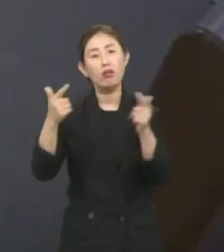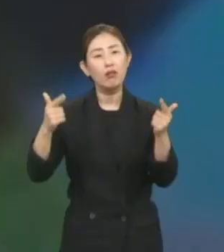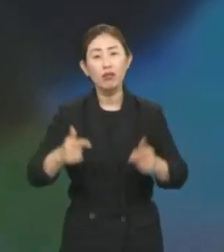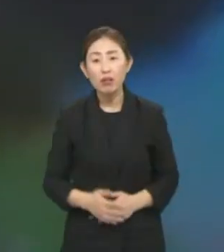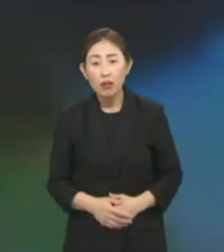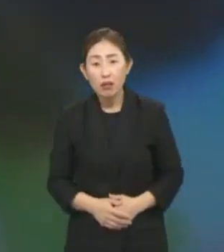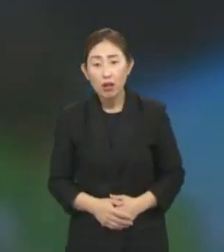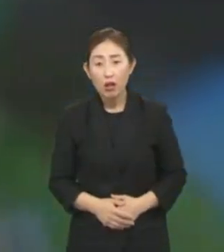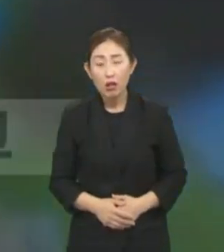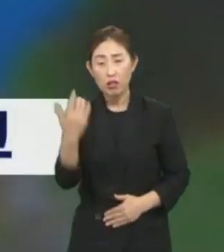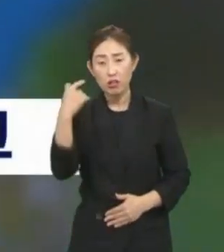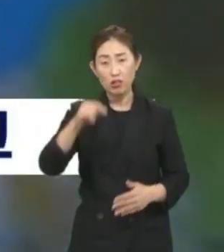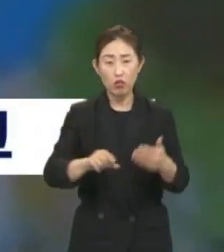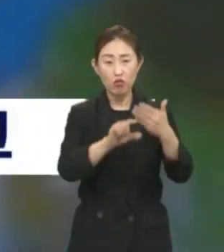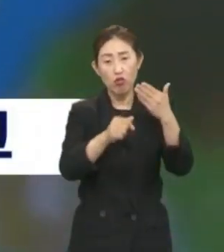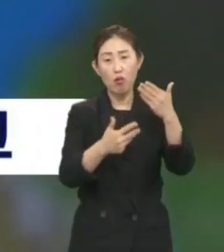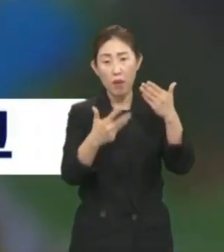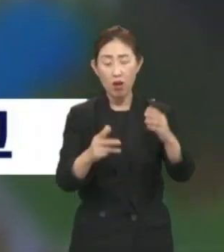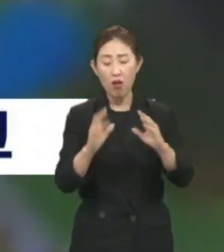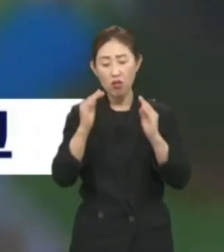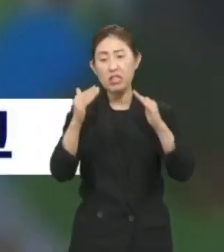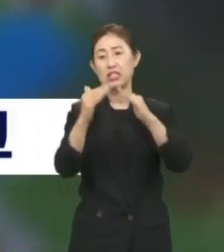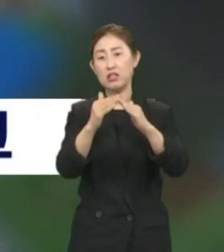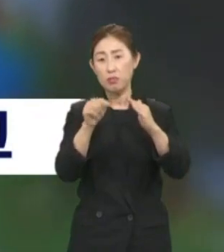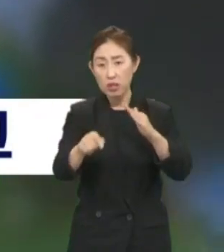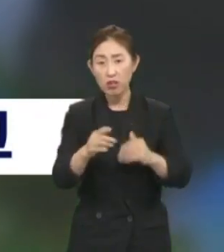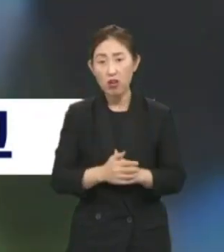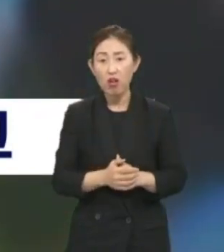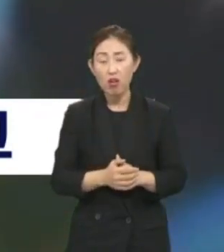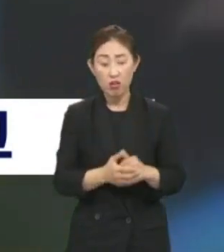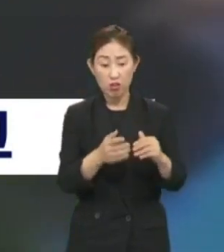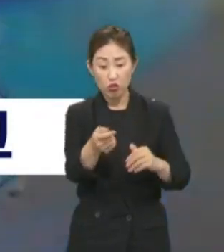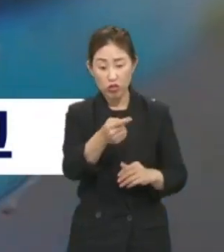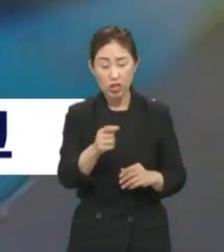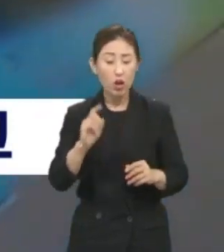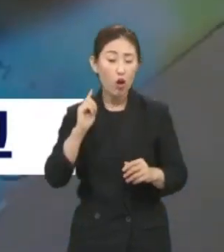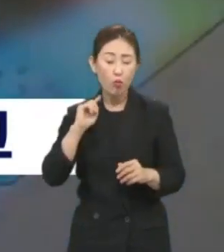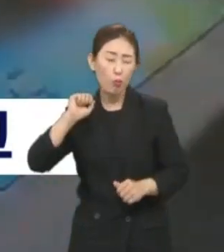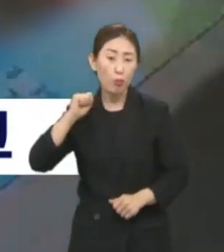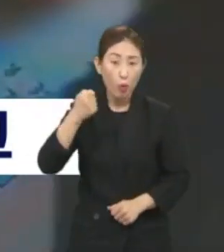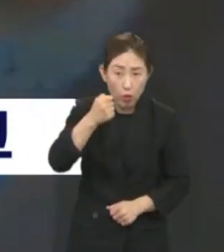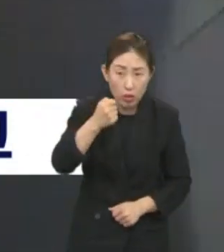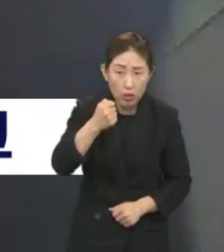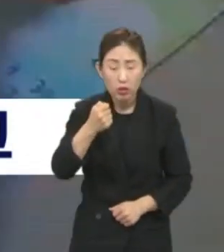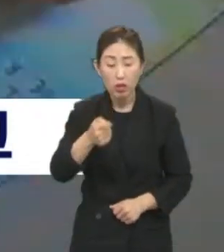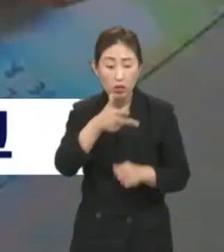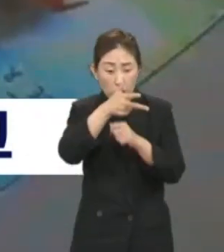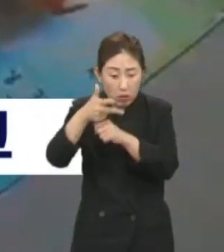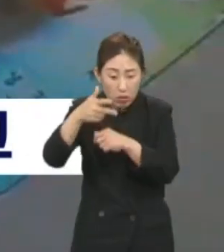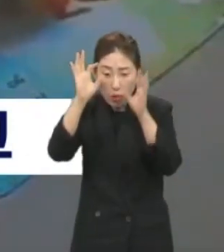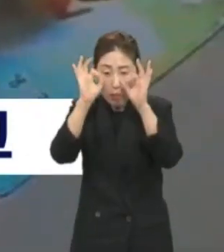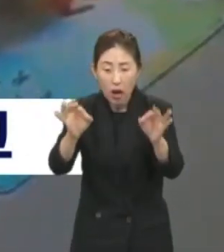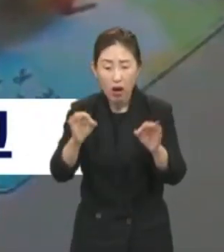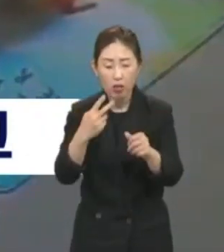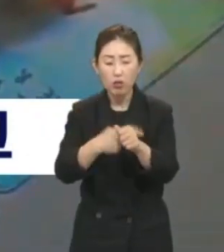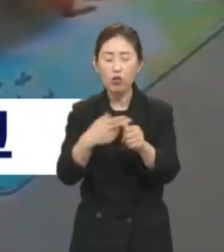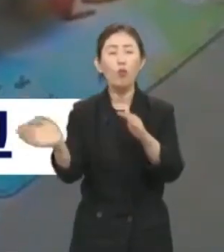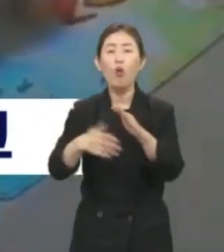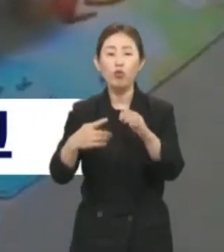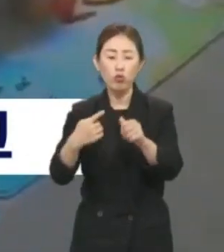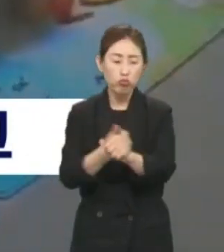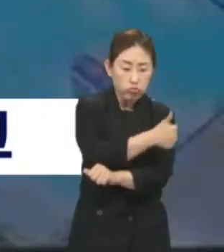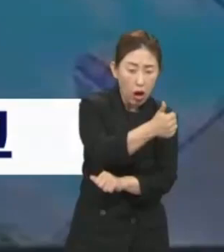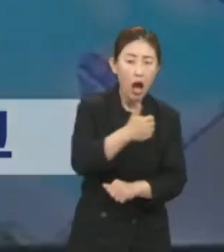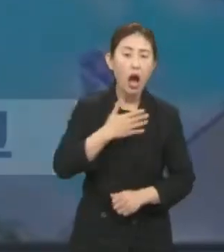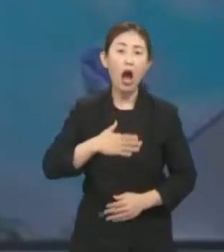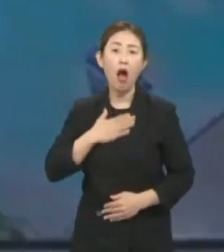사건의 발단이 된 지난 8일 어린이집에서 아이가 친구에게 꼬집힌 상황에 대해서도 CCTV상 교사가 자리를 비운 상태라는 걸